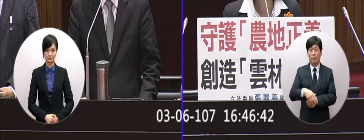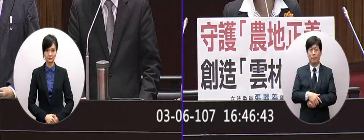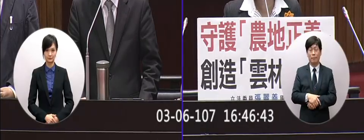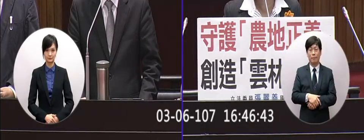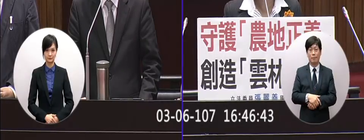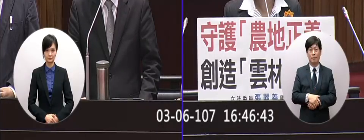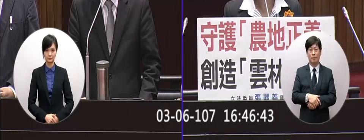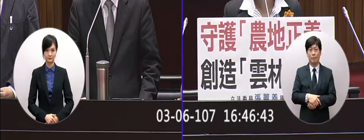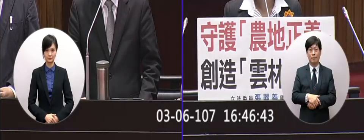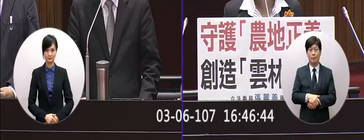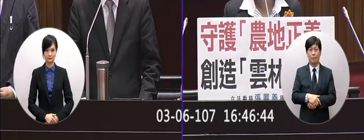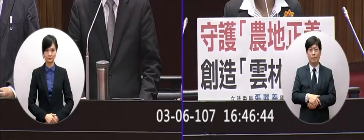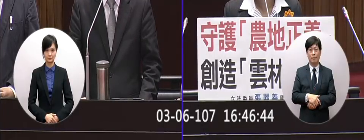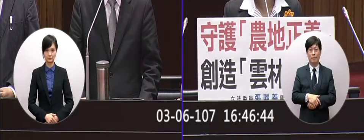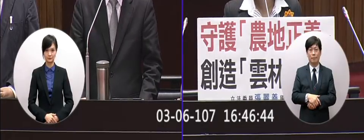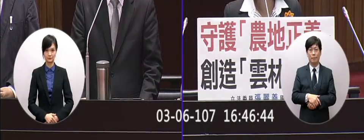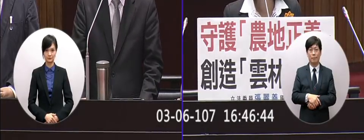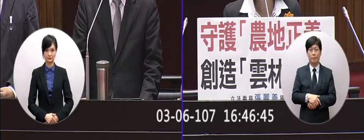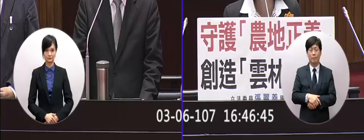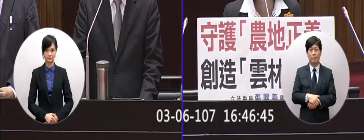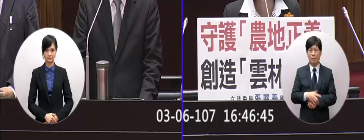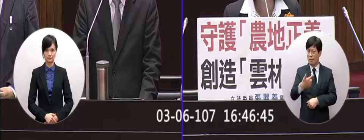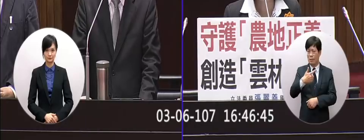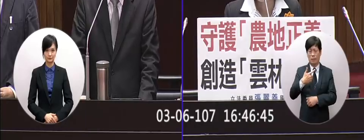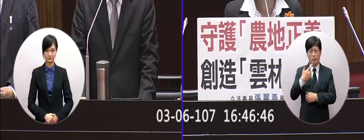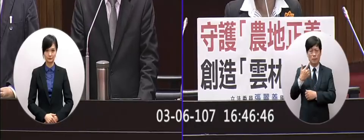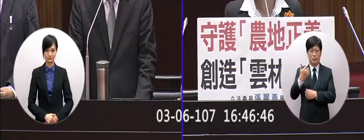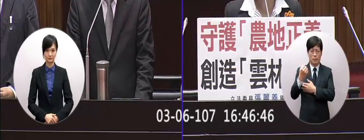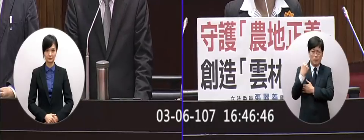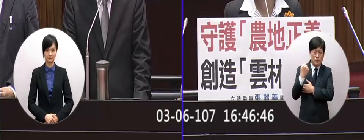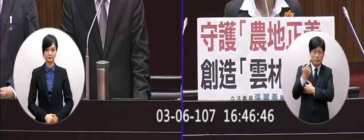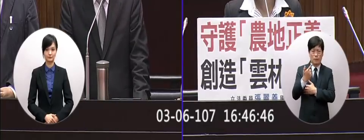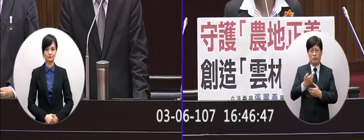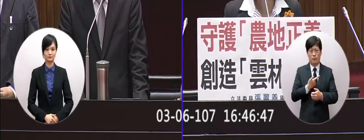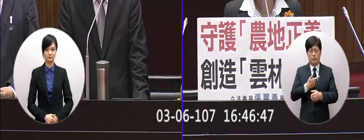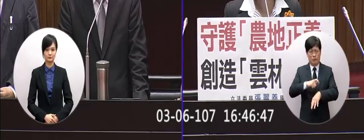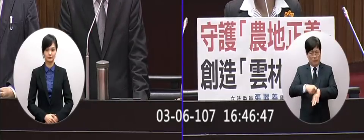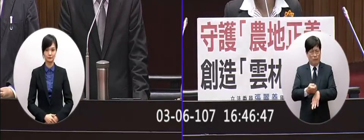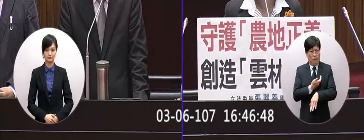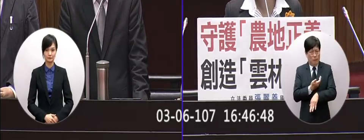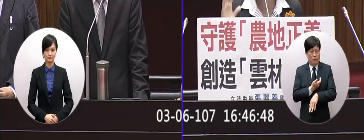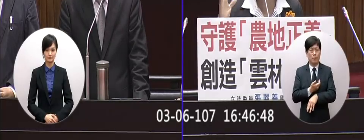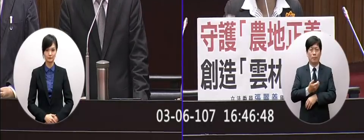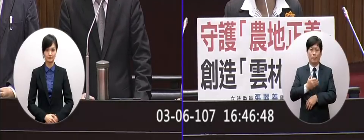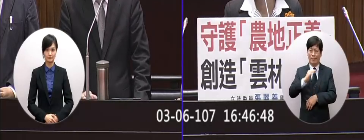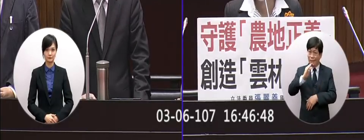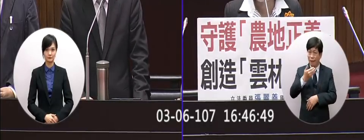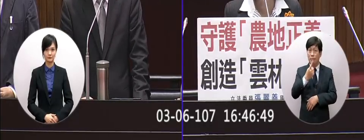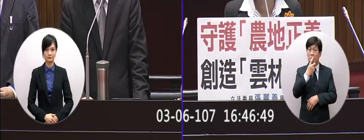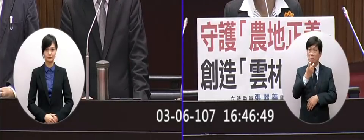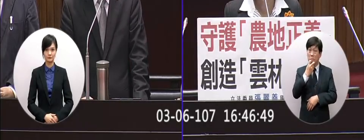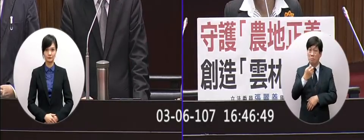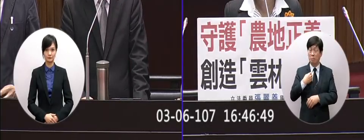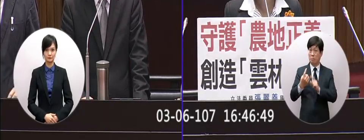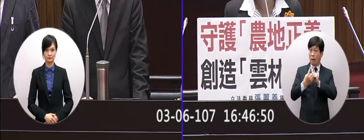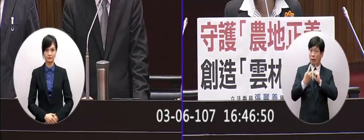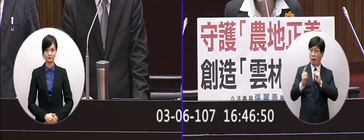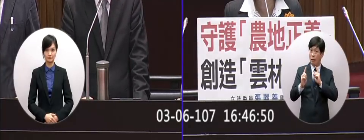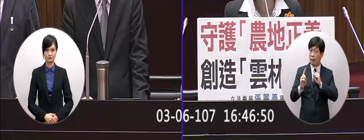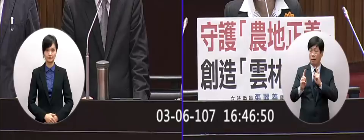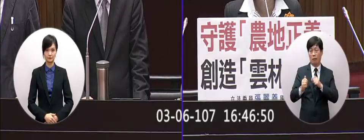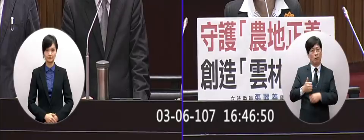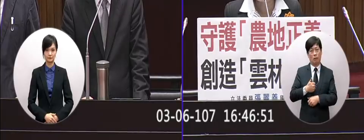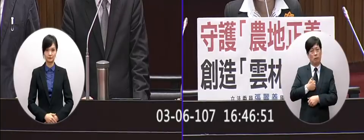云林县民就过来做勤俭做打拼，但是受到中央的待遇啊，